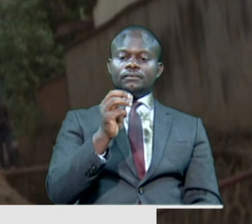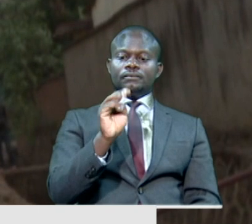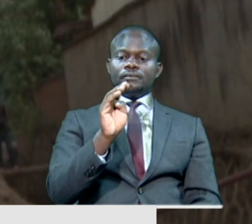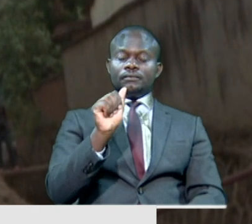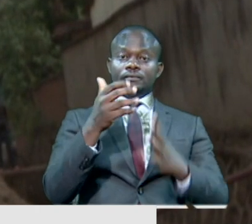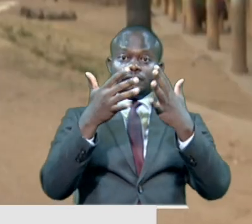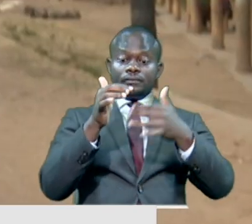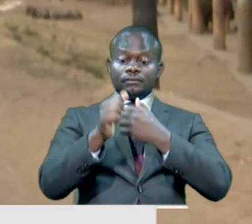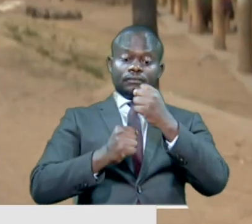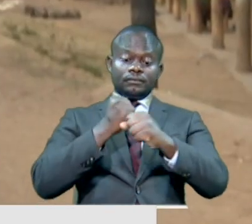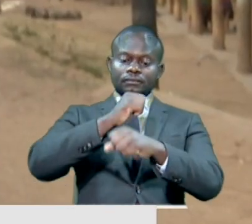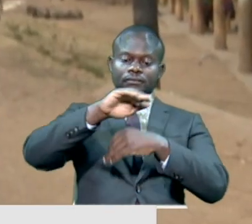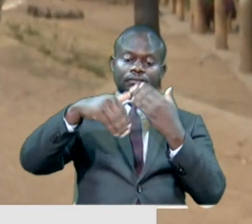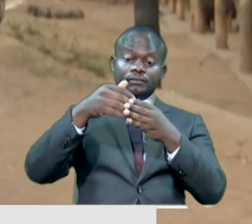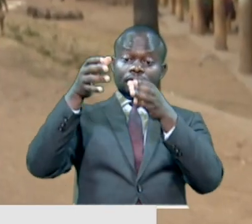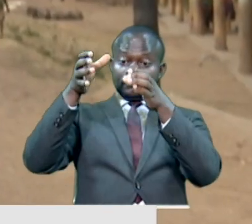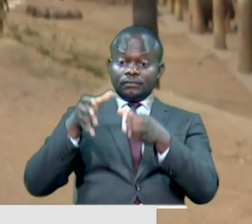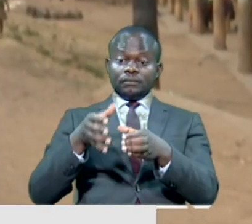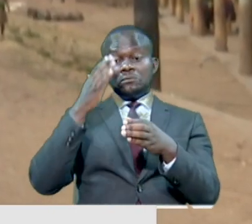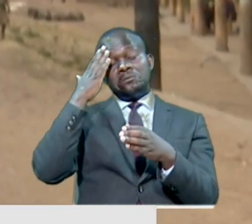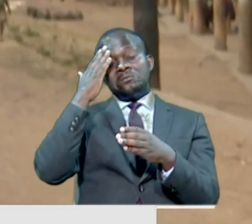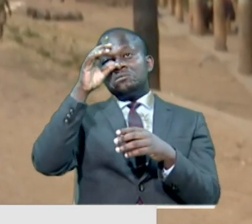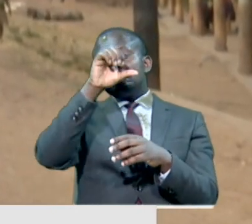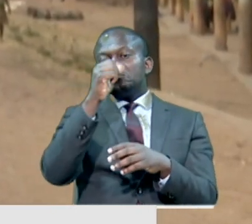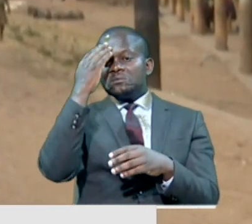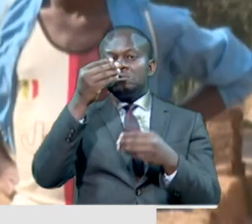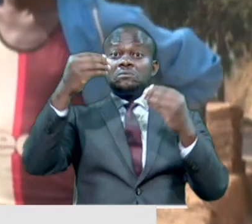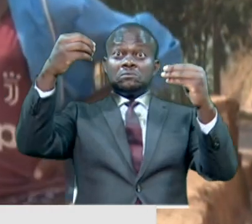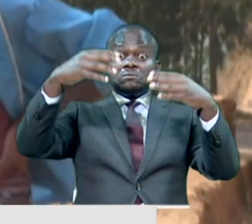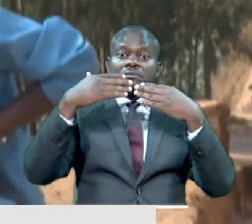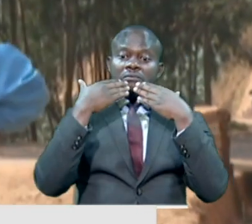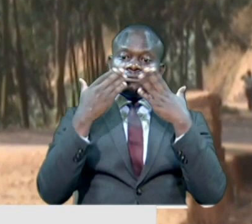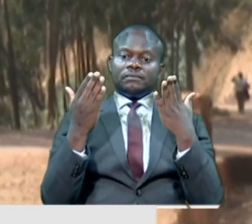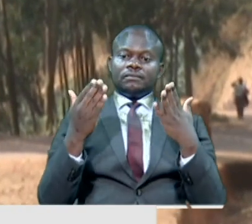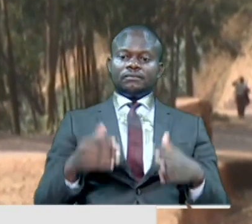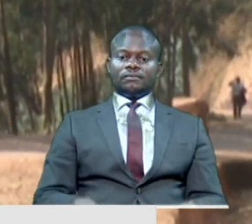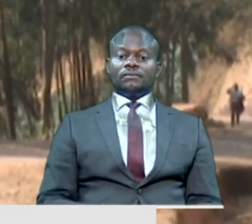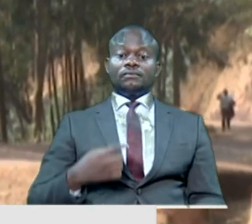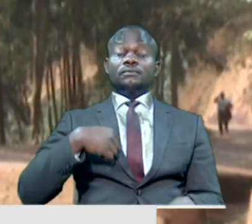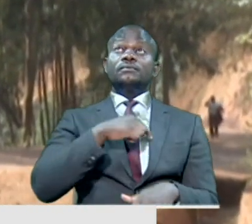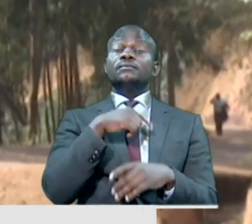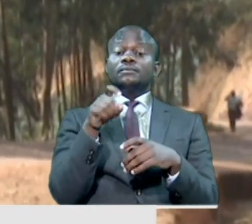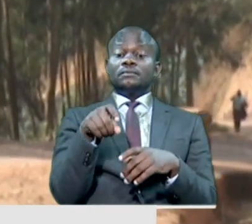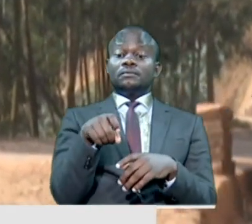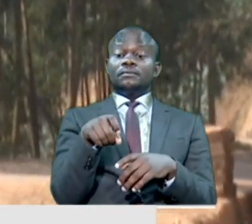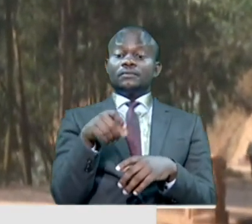bamaze umwaka amapota ashinze ariko ntibazi icyabuze ngo bayahabwe. Ukeneye umuriro uri kubona